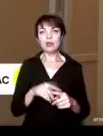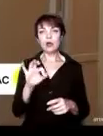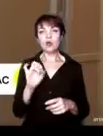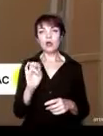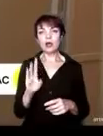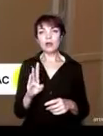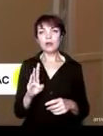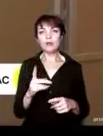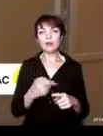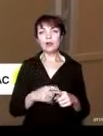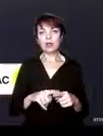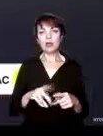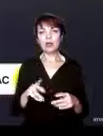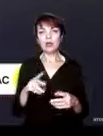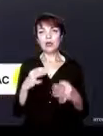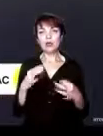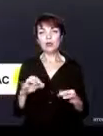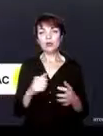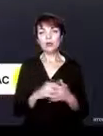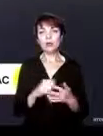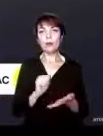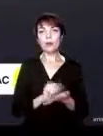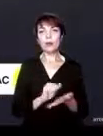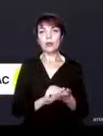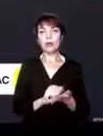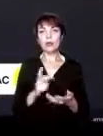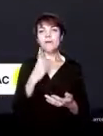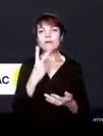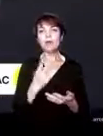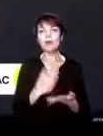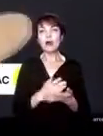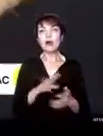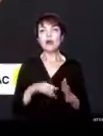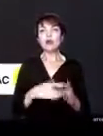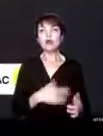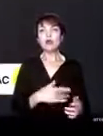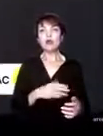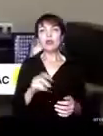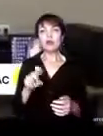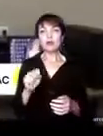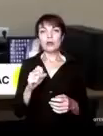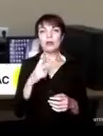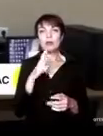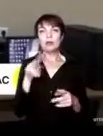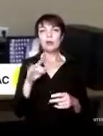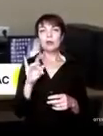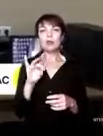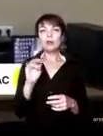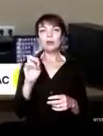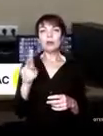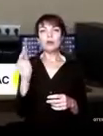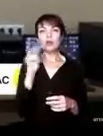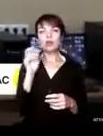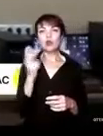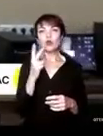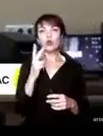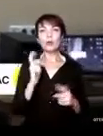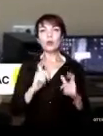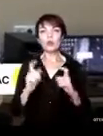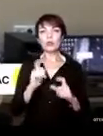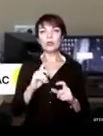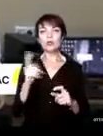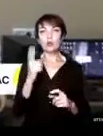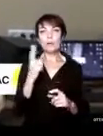такий доступ до матеріалу. Який вигляд має підшлункова зала, зараз дивляється Дарина Приймак. Вона навчається на другому курсі і сьогодні